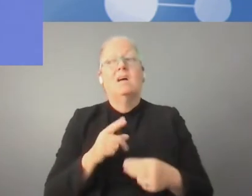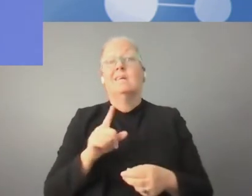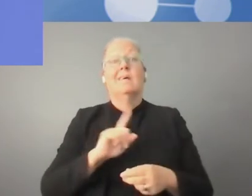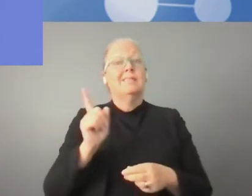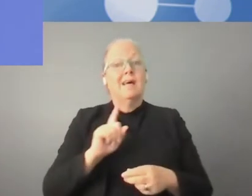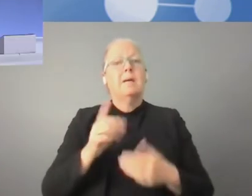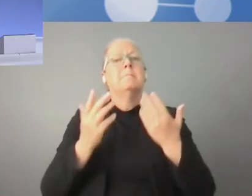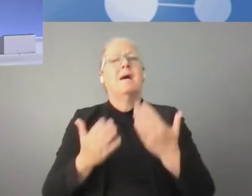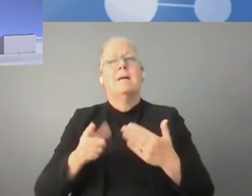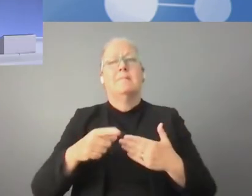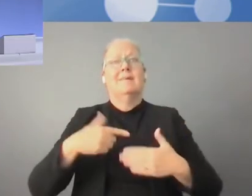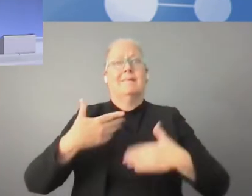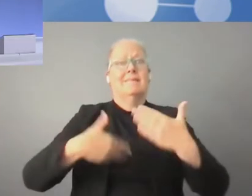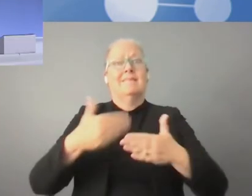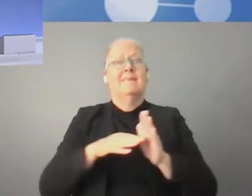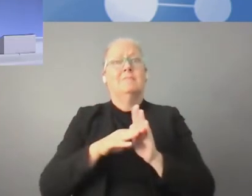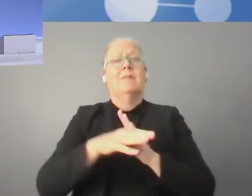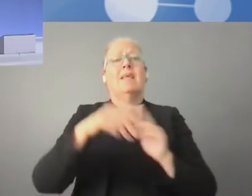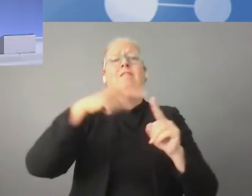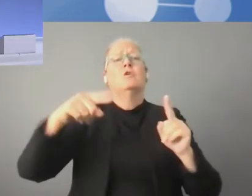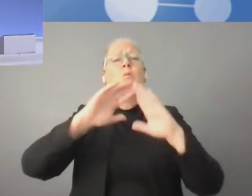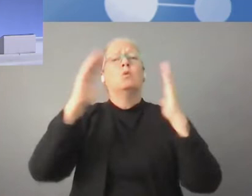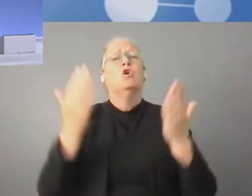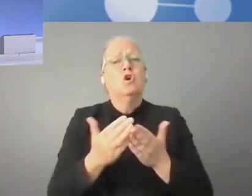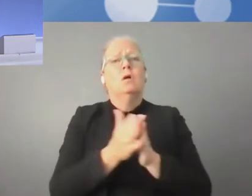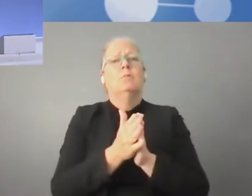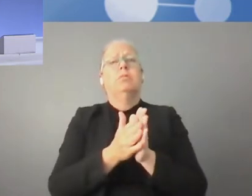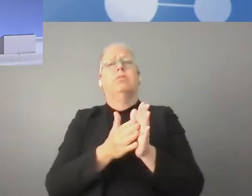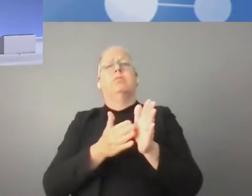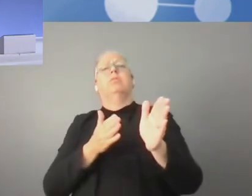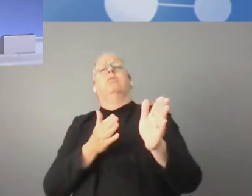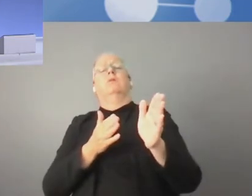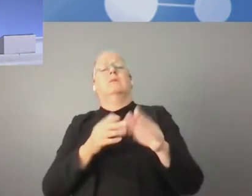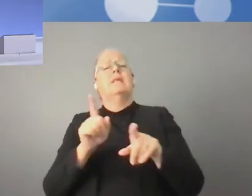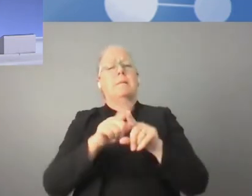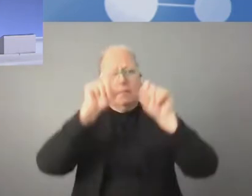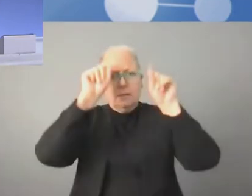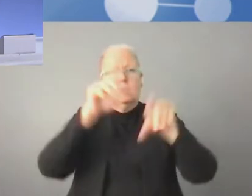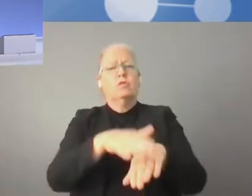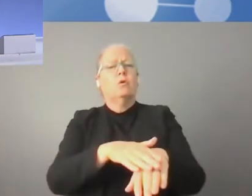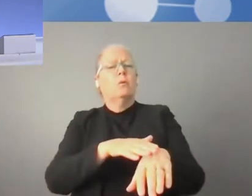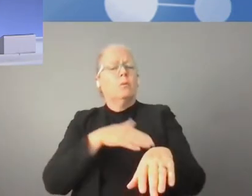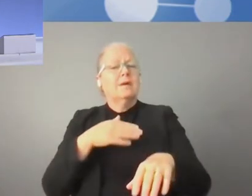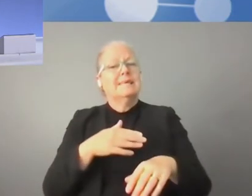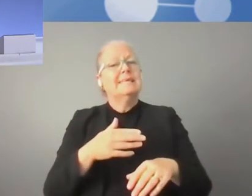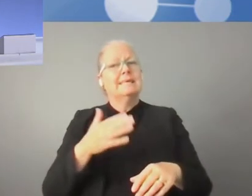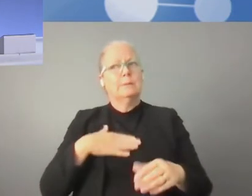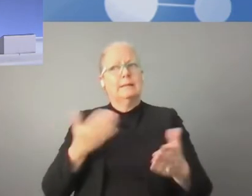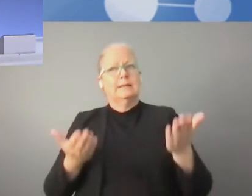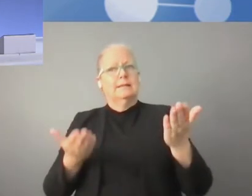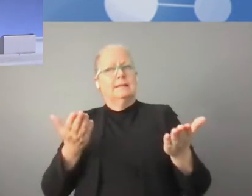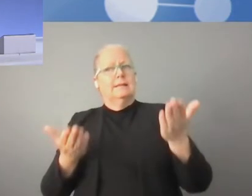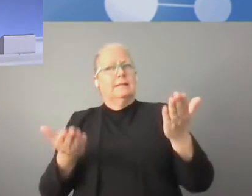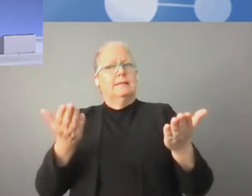使，但是我们不能够允许很多的过多的法律法规，使得科技经济的发